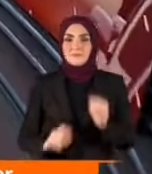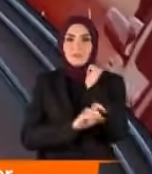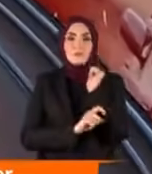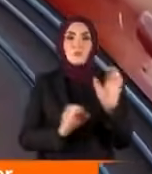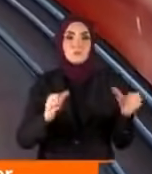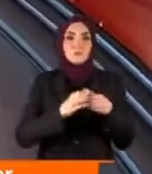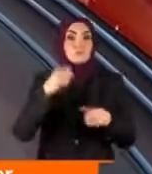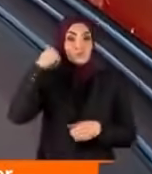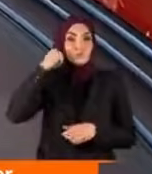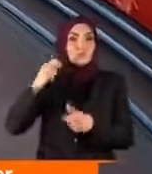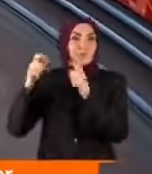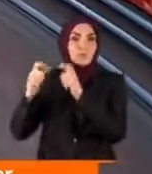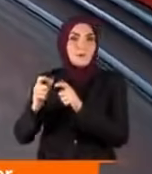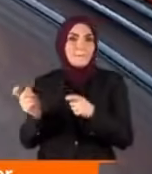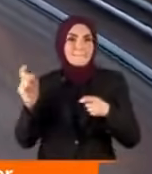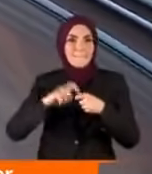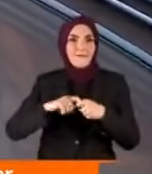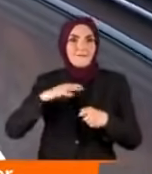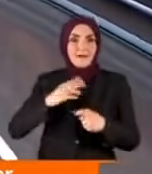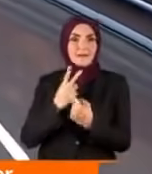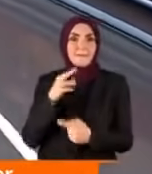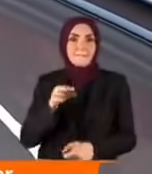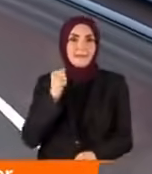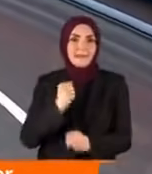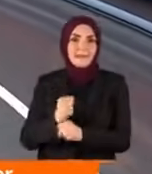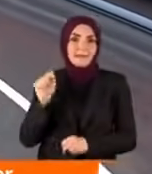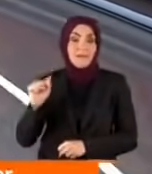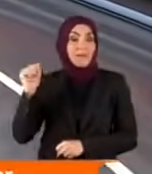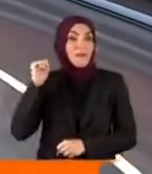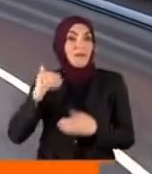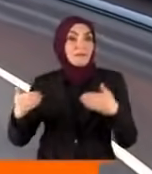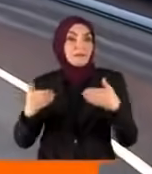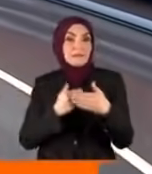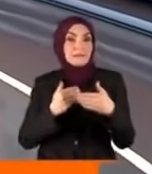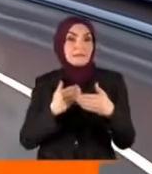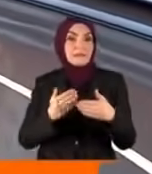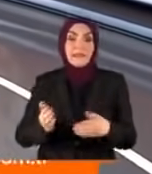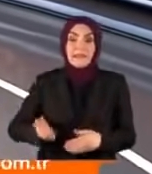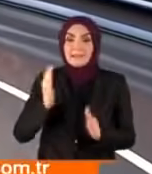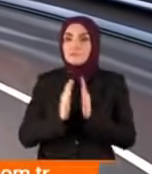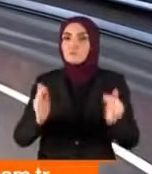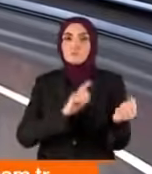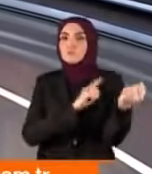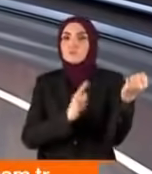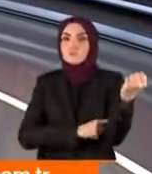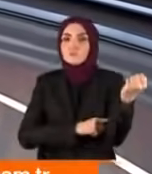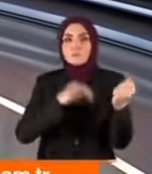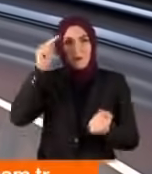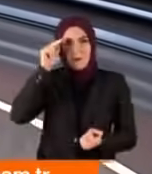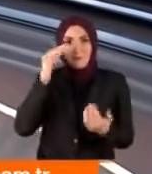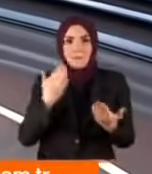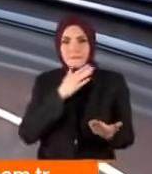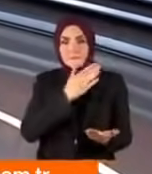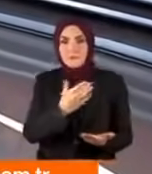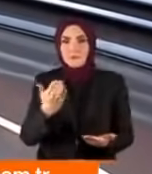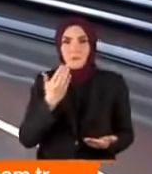Terör örgütünün Suriye'deki uzantısı YPG'nin arkasındaki en büyük güç malum Amerika ve Pentagon teröre yine çok